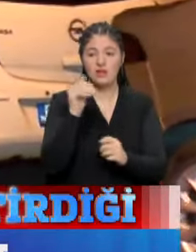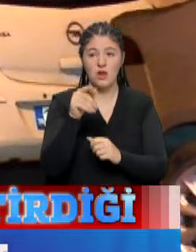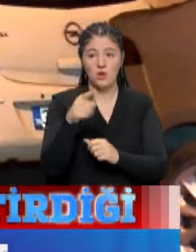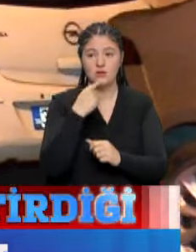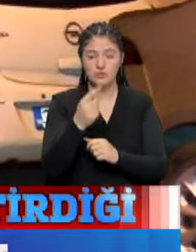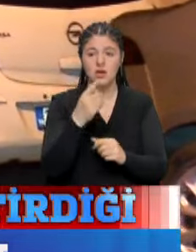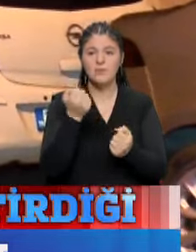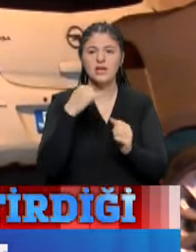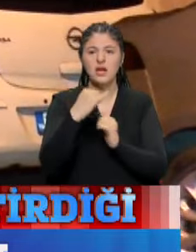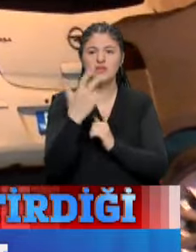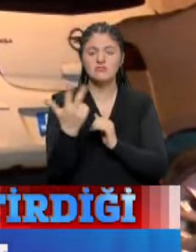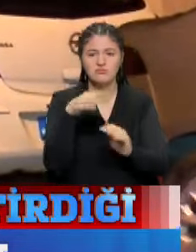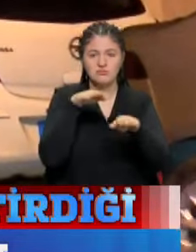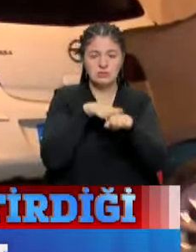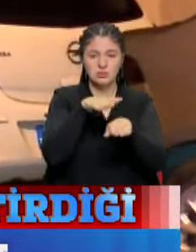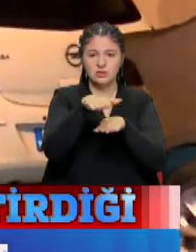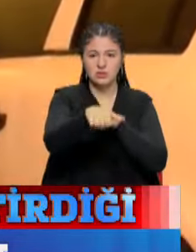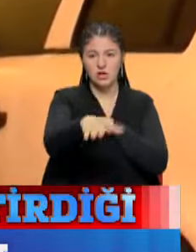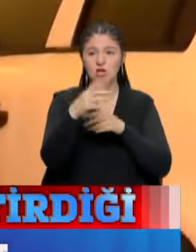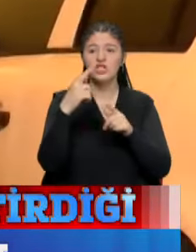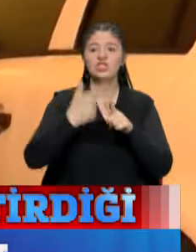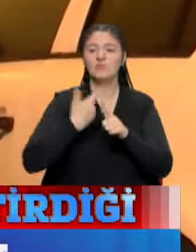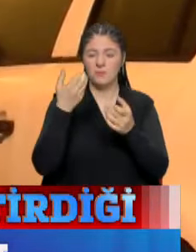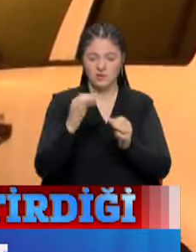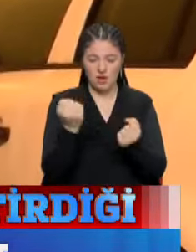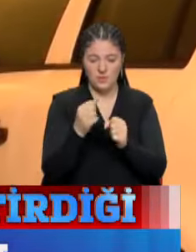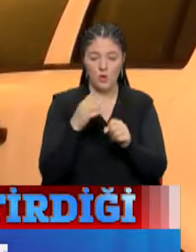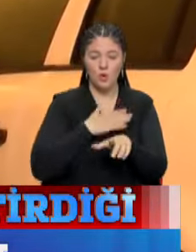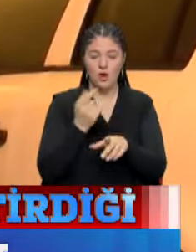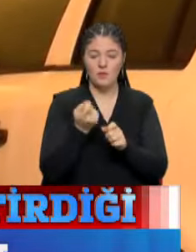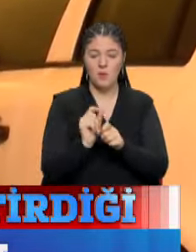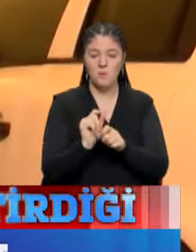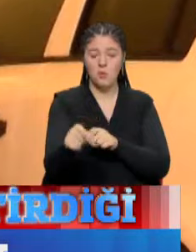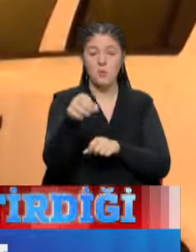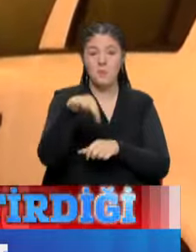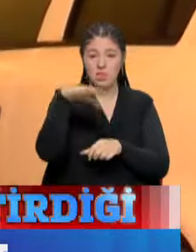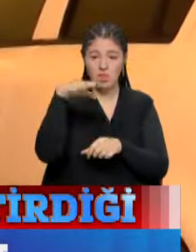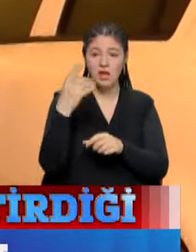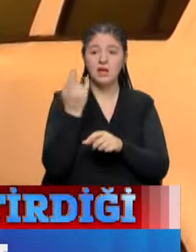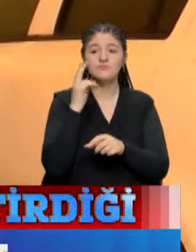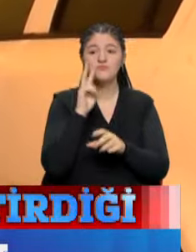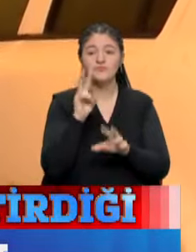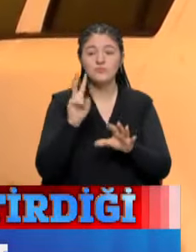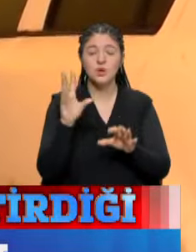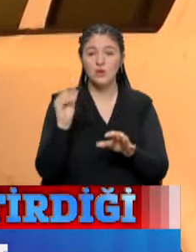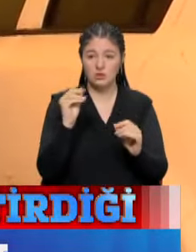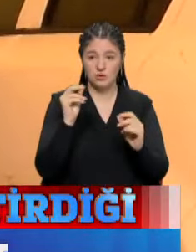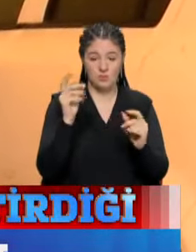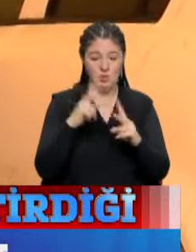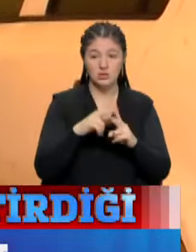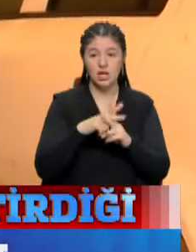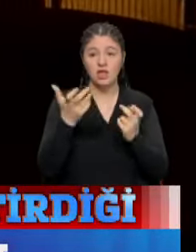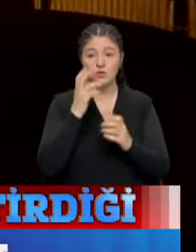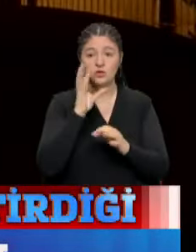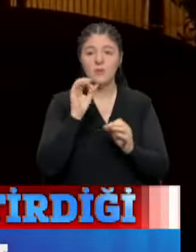araçlar birbirine çok yakın olduğu için cipte başlayan yangın kısa sürede önündeki otomobile sıçradı. Devreye gezen polisler yangını görünce hemen